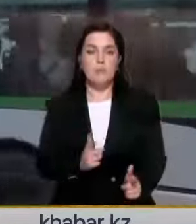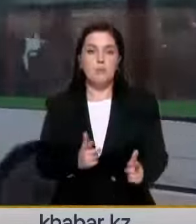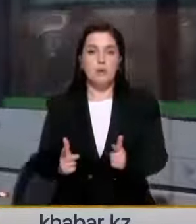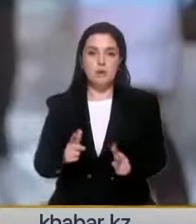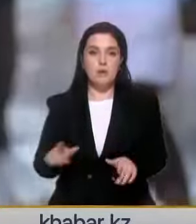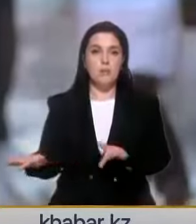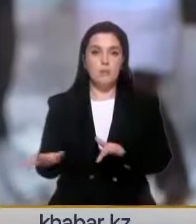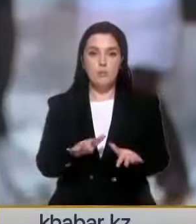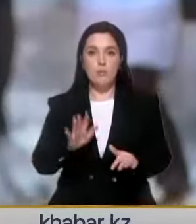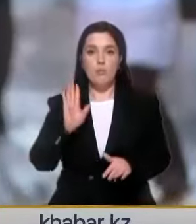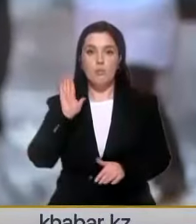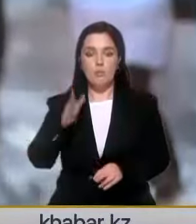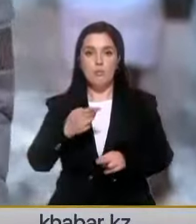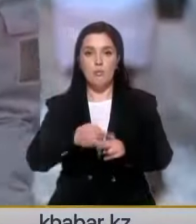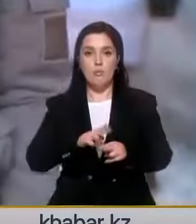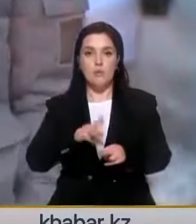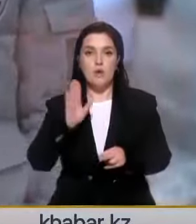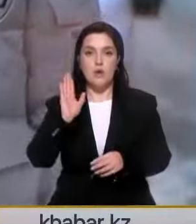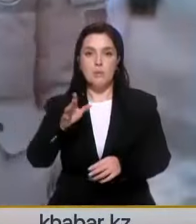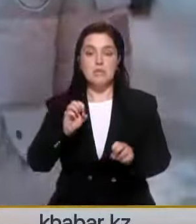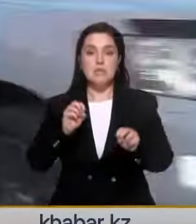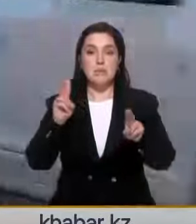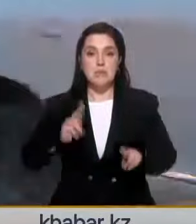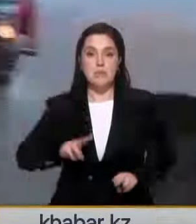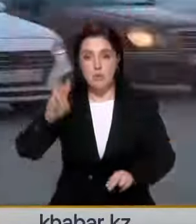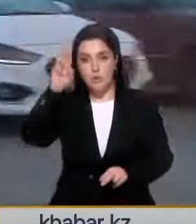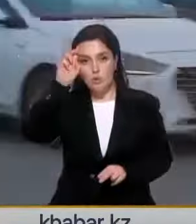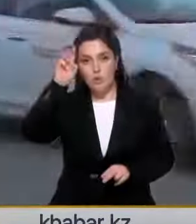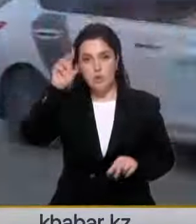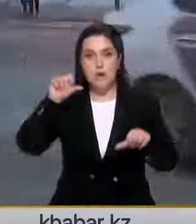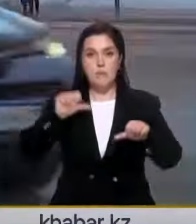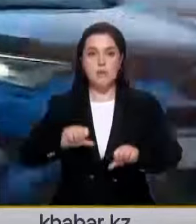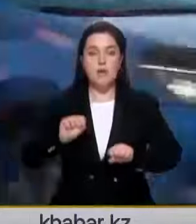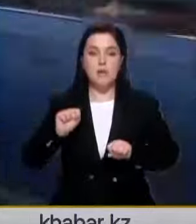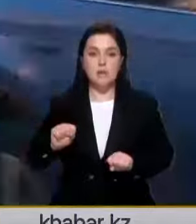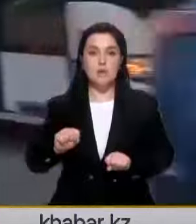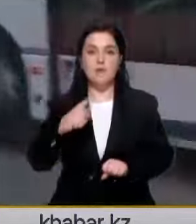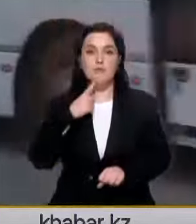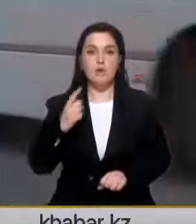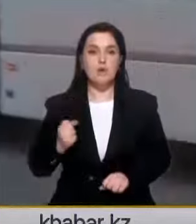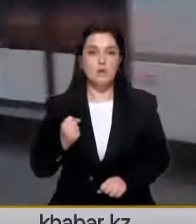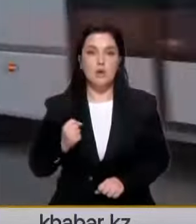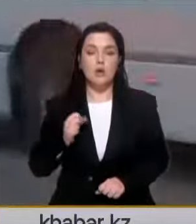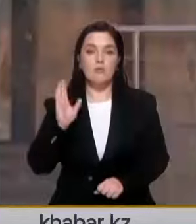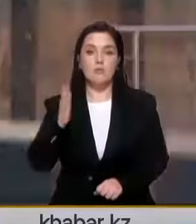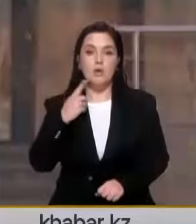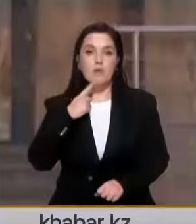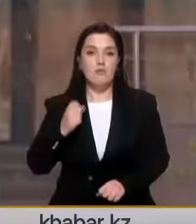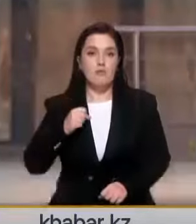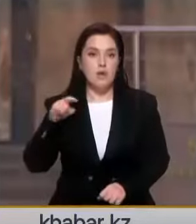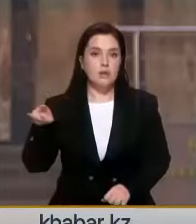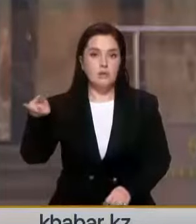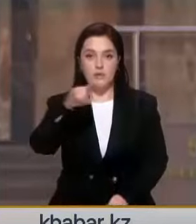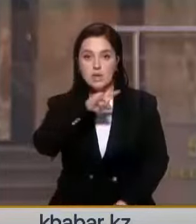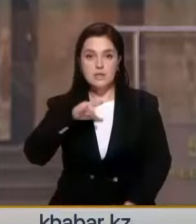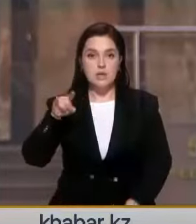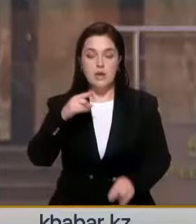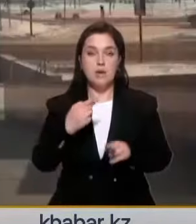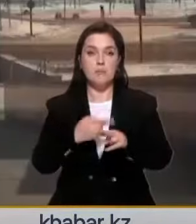мероприятия также предусматривают использование ресурсов специа государственных правоохранительных органов и вооруженных сил в том числе военной